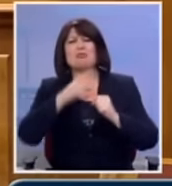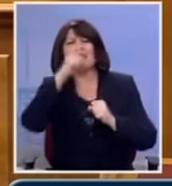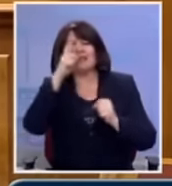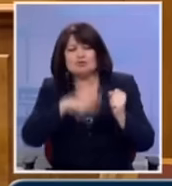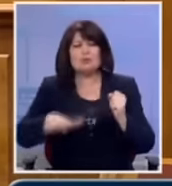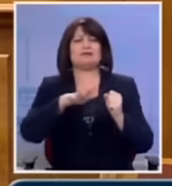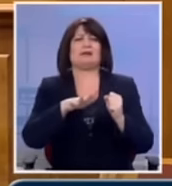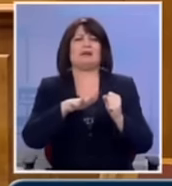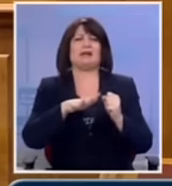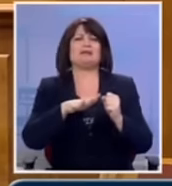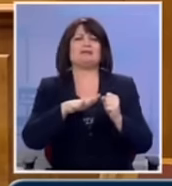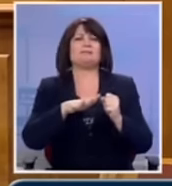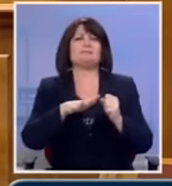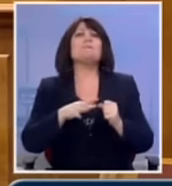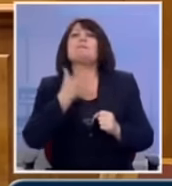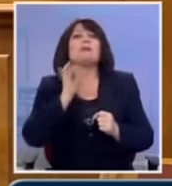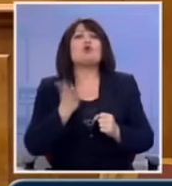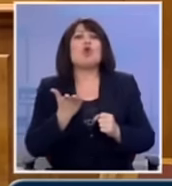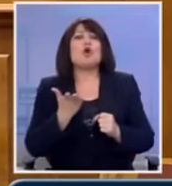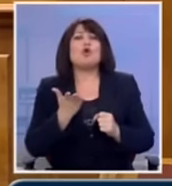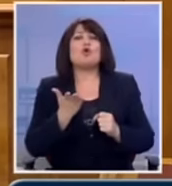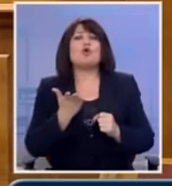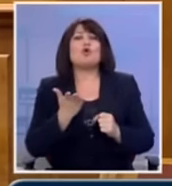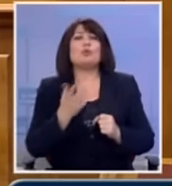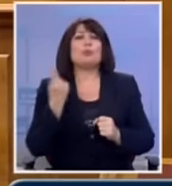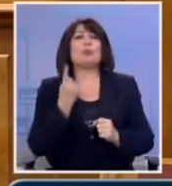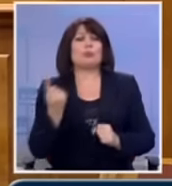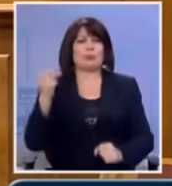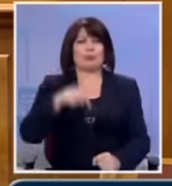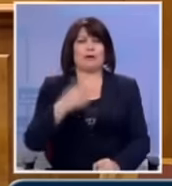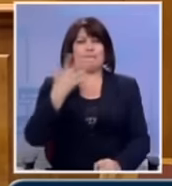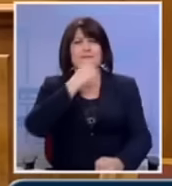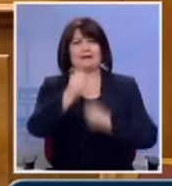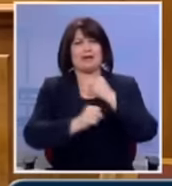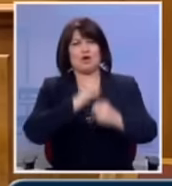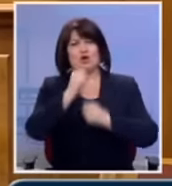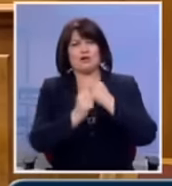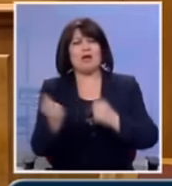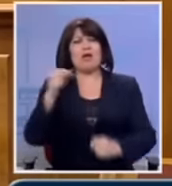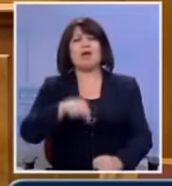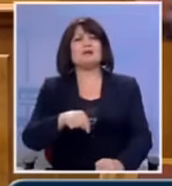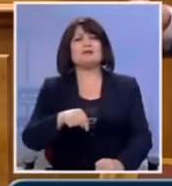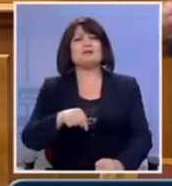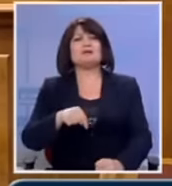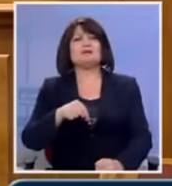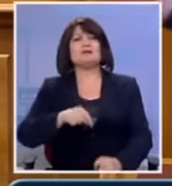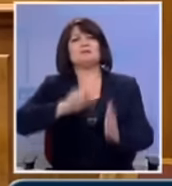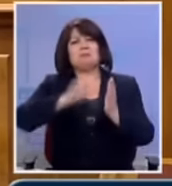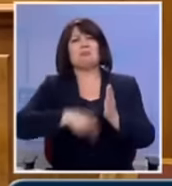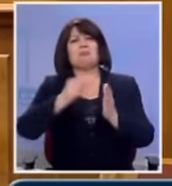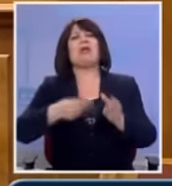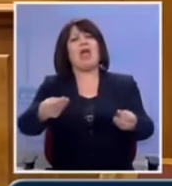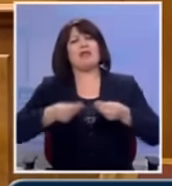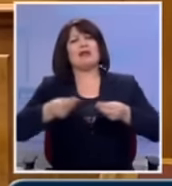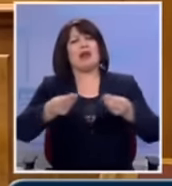συνθήκες είναι γιατί δεν ερχόμαστε όπως συνηθίζατε 5 χρόνια τώρα να υπογράφετε ό,τι ακριβώς